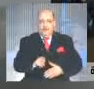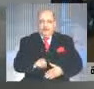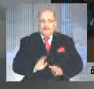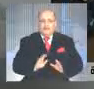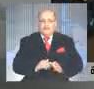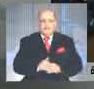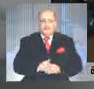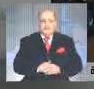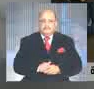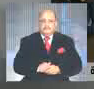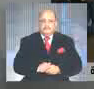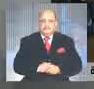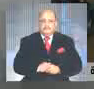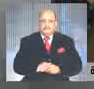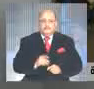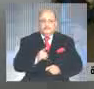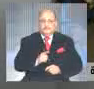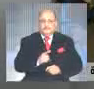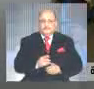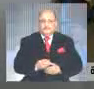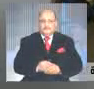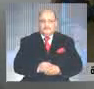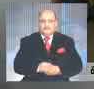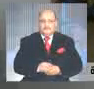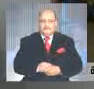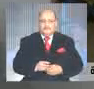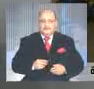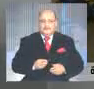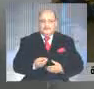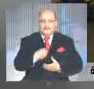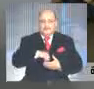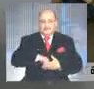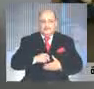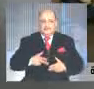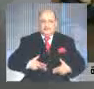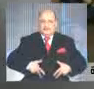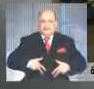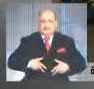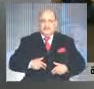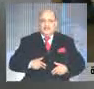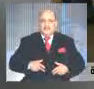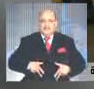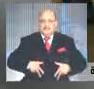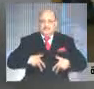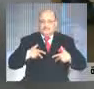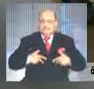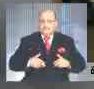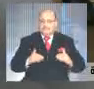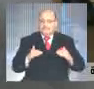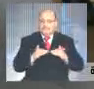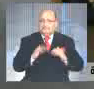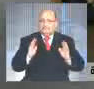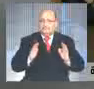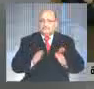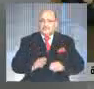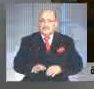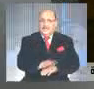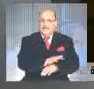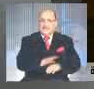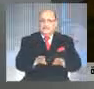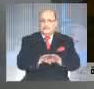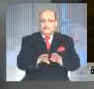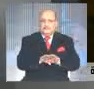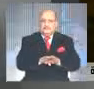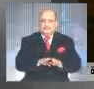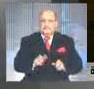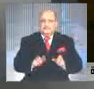الإنسان السوي. هو يعمل حارسا لمركز ابن عرفة لتنمية القدرات الذهنية بمدنينة متزوج وله طفلا.